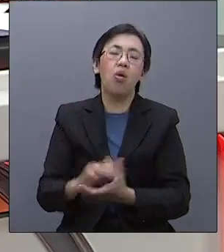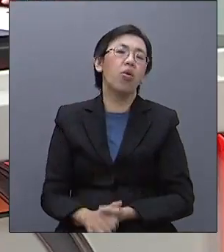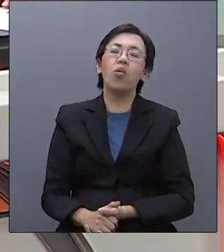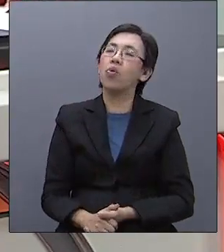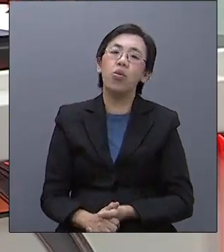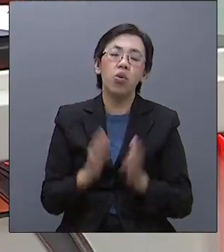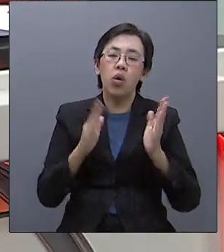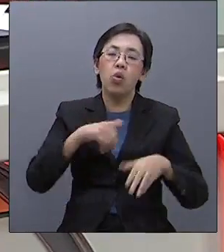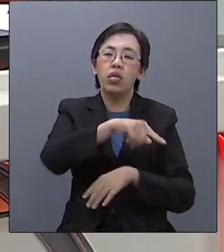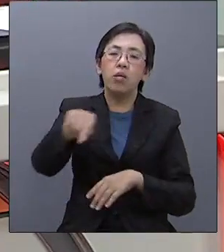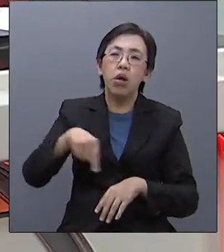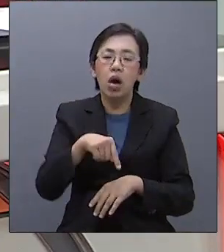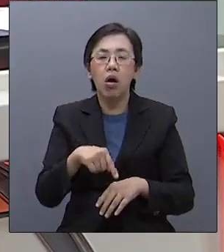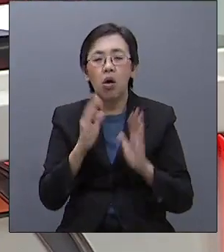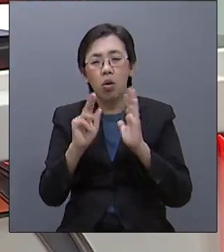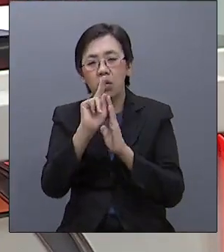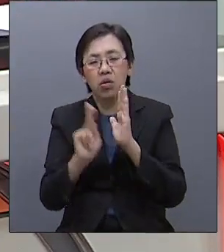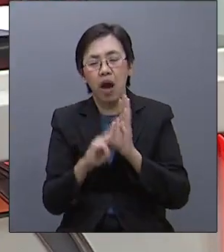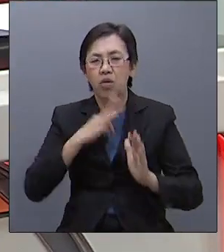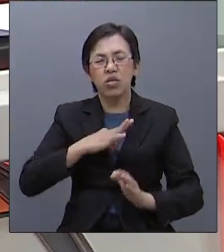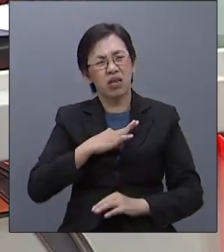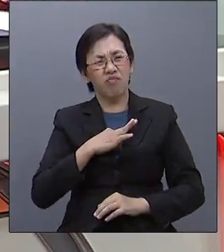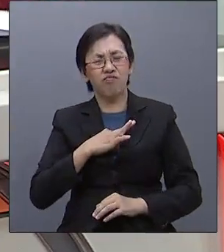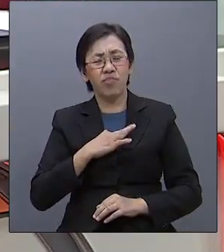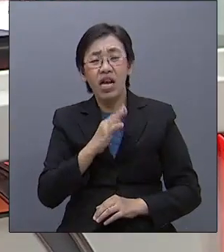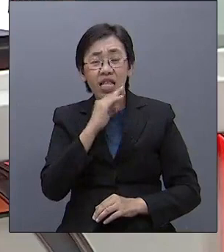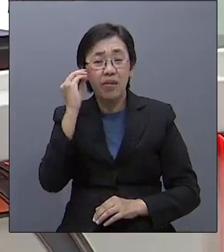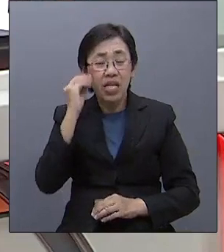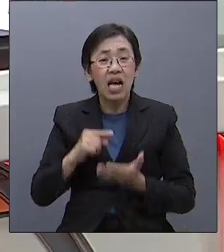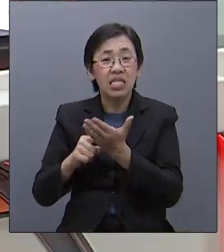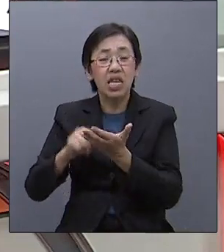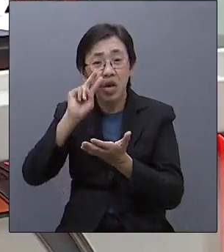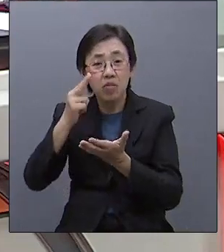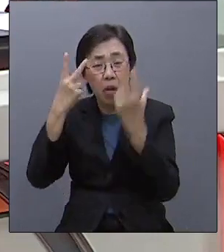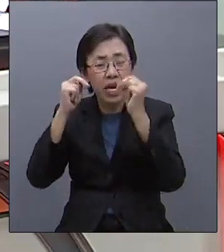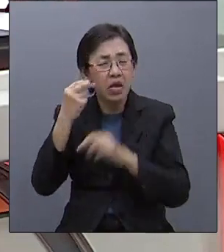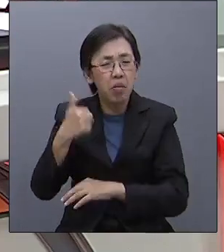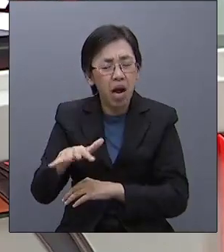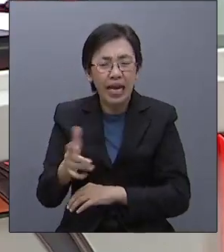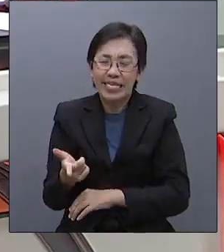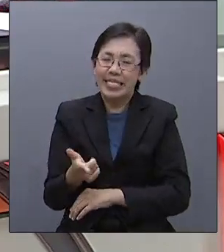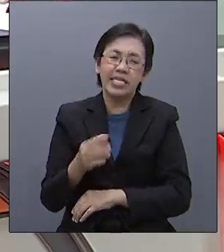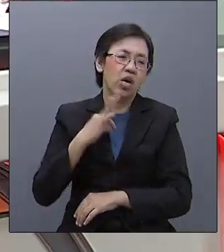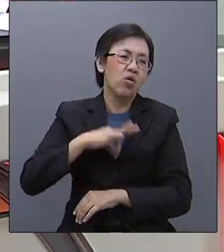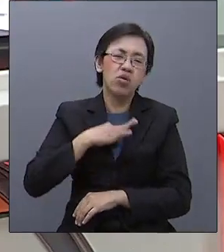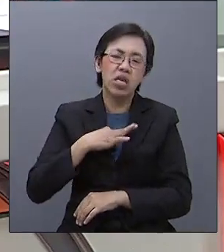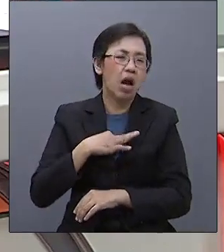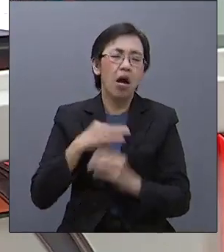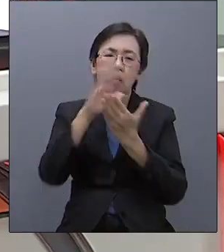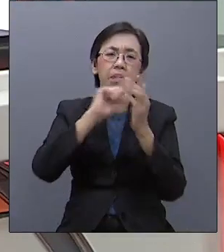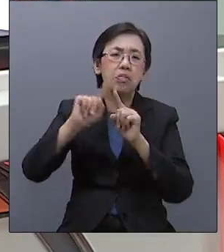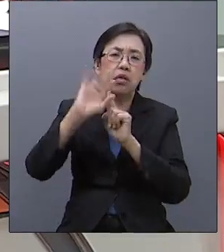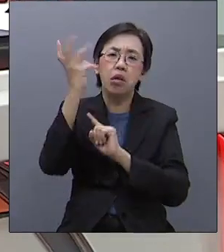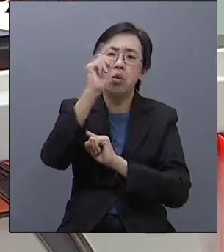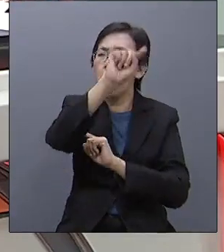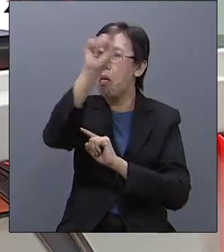กันในวงกว้างโดยเฉพาะในแวดวงนักกฎหมายเพราะว่านี่เป็นการลงมติที่ดูแล้วขัดหรือแย้งกับหลักสากลทำให้ข้อบังคับรัฐส